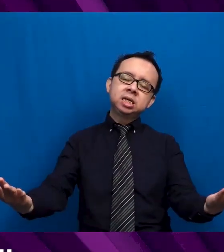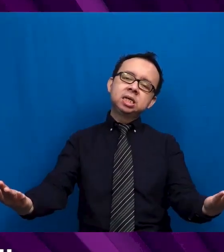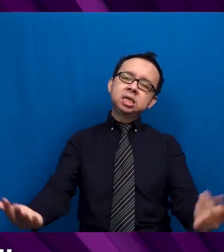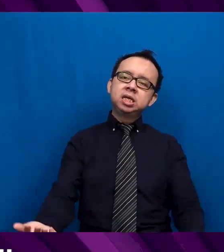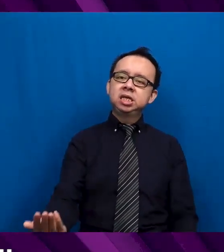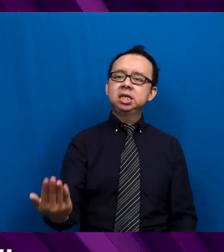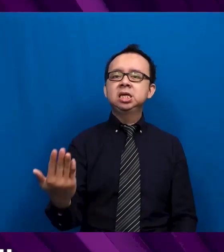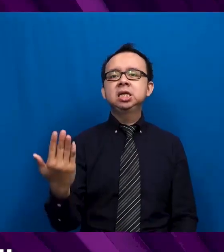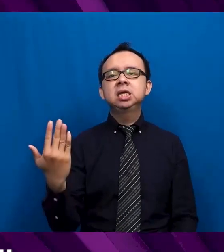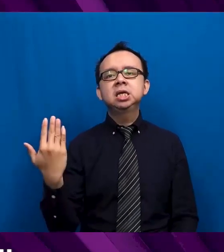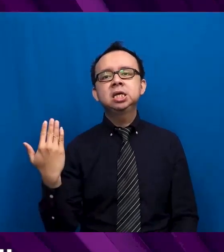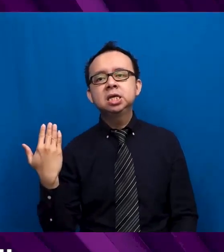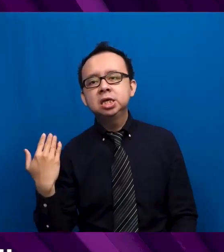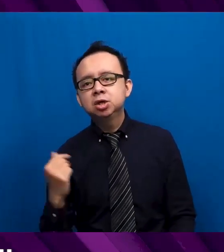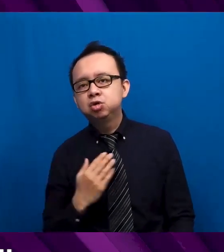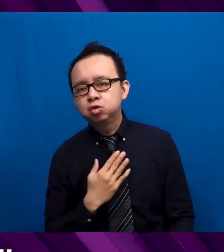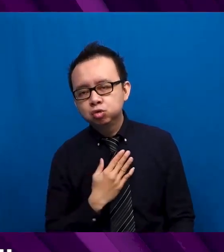serahkan